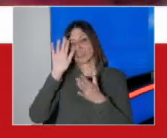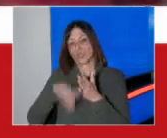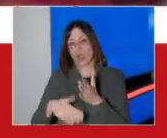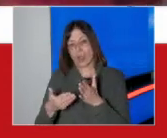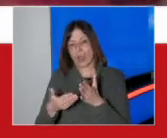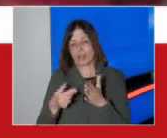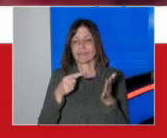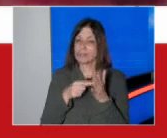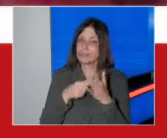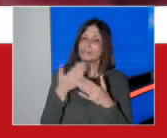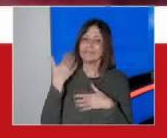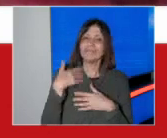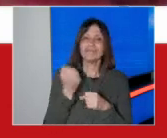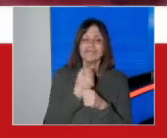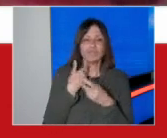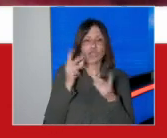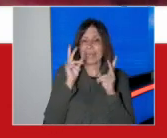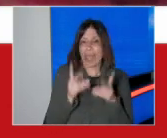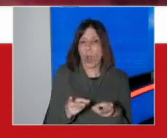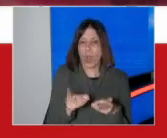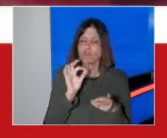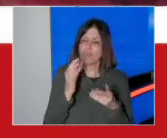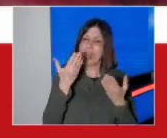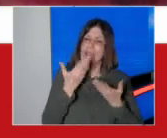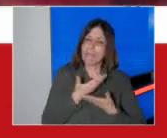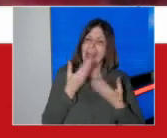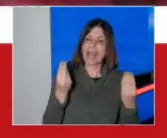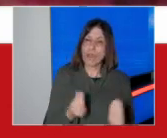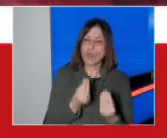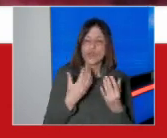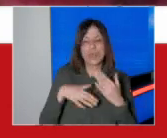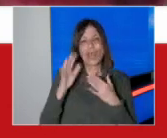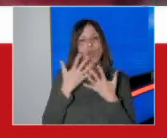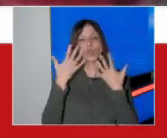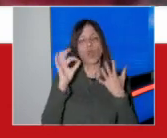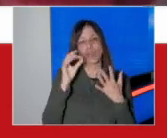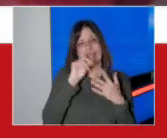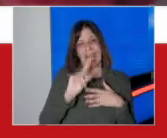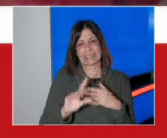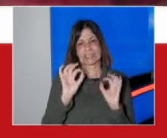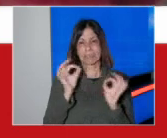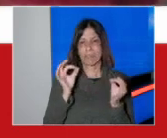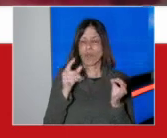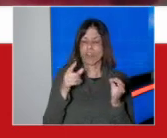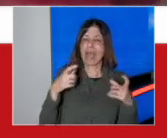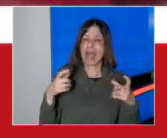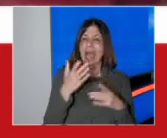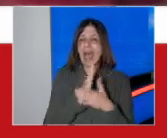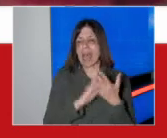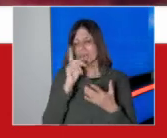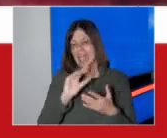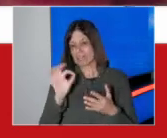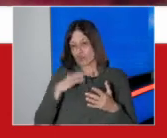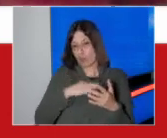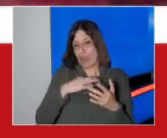אז לכן אני הייתי עושה כל שביכולתי לקבל כמויות יותר גדולות של גז, בפרט שחלק מהגז הזה הוא שלי,